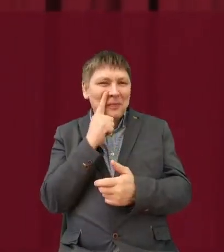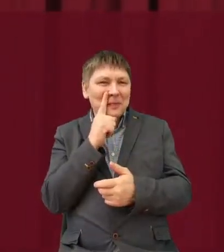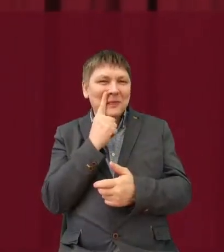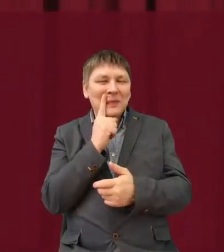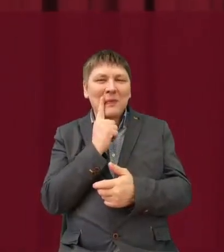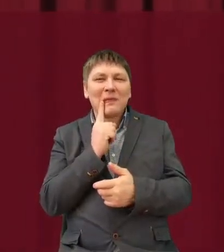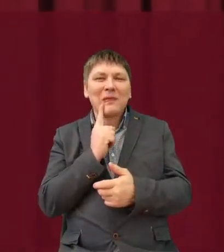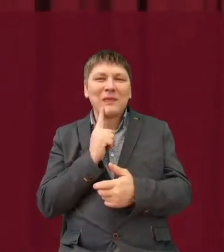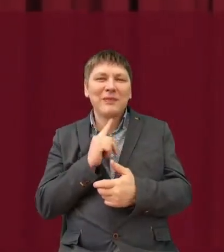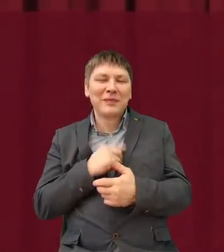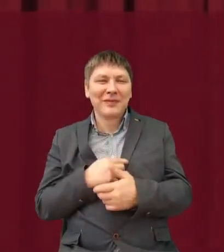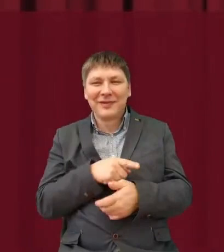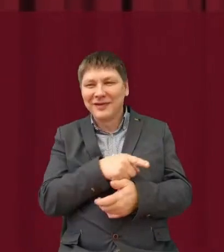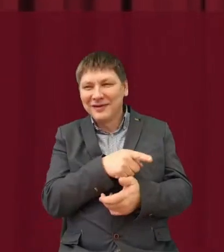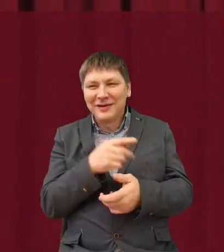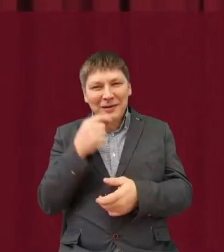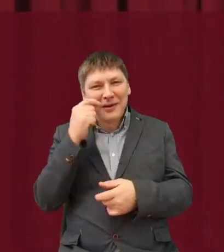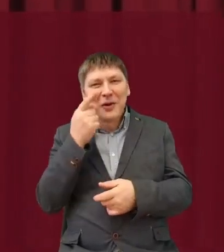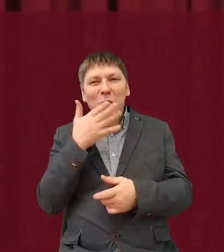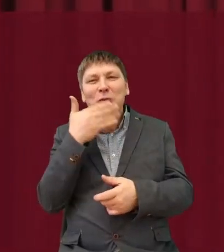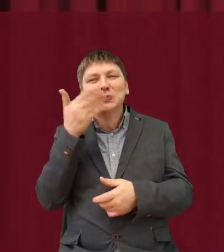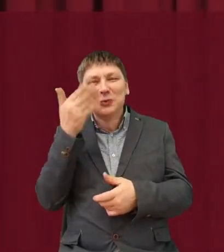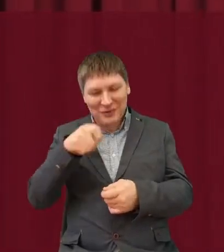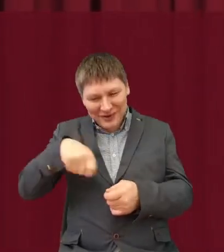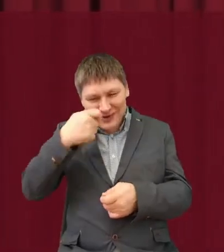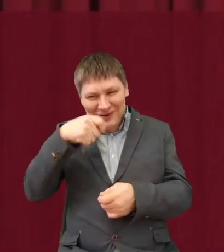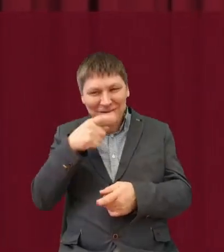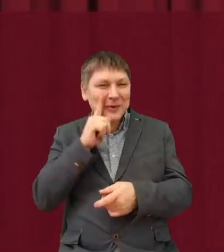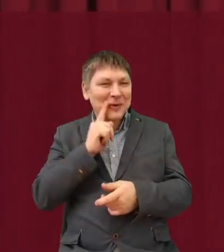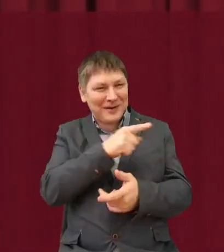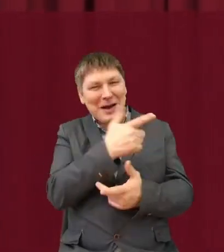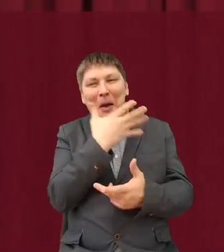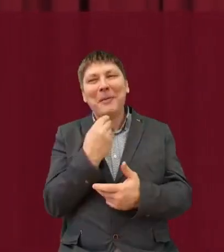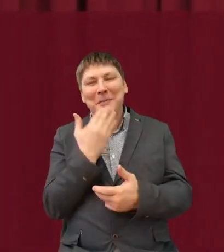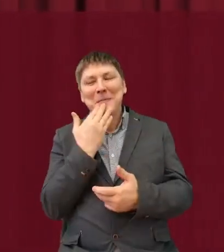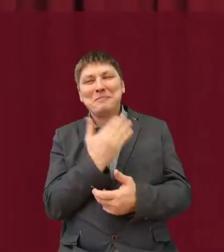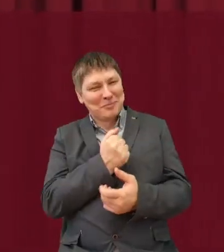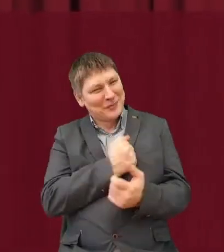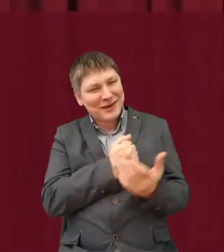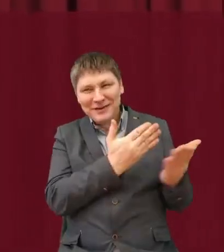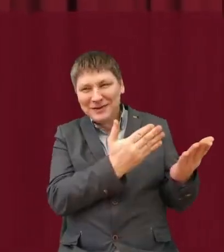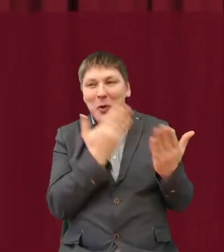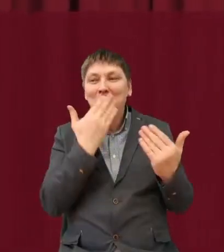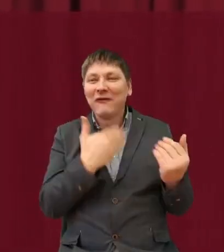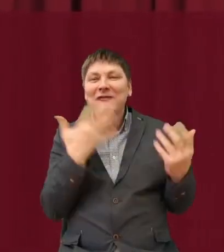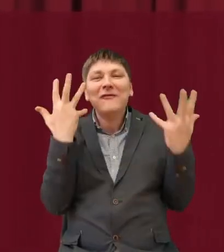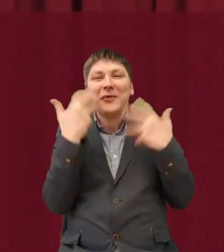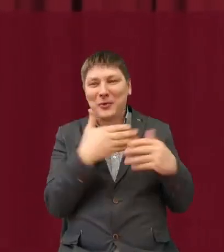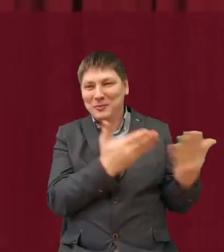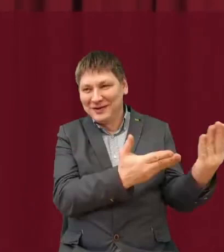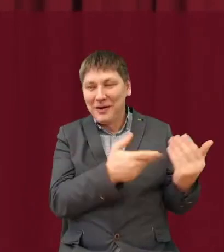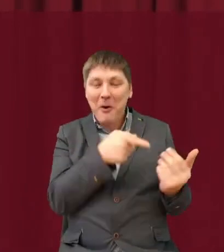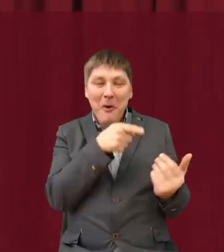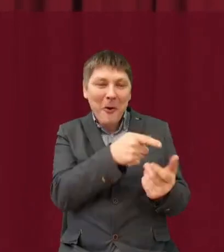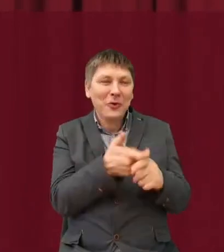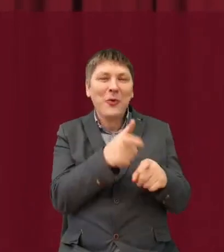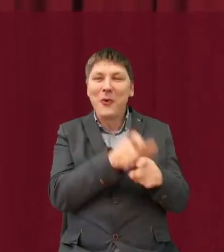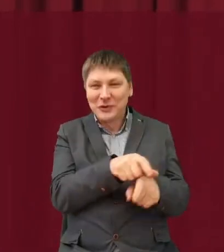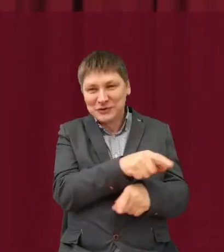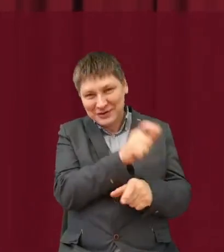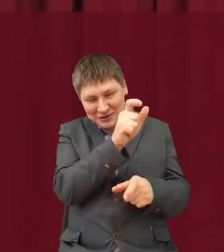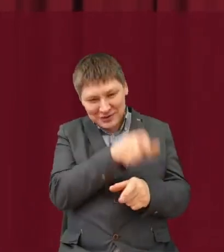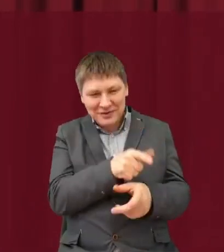вот мило по бороде стекает вот капает суп как он вот смотрит а какой он бережливый человек